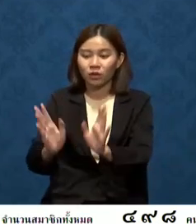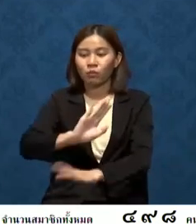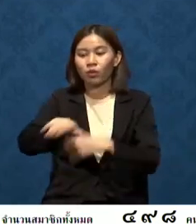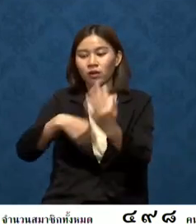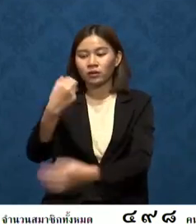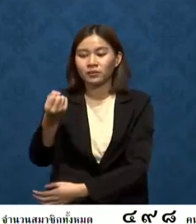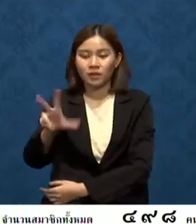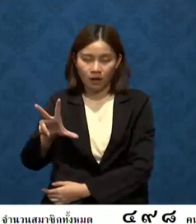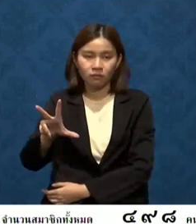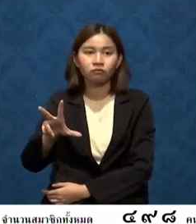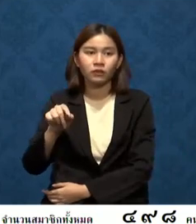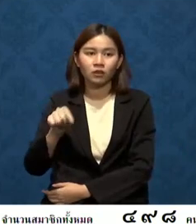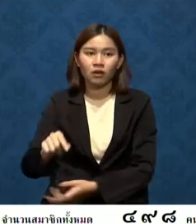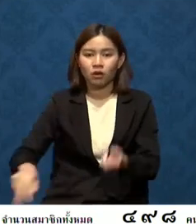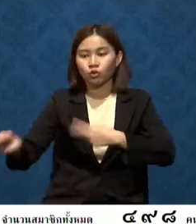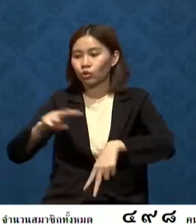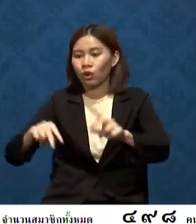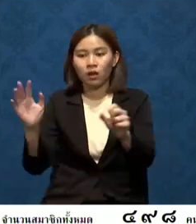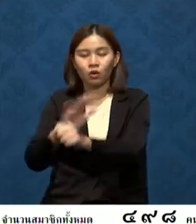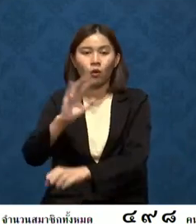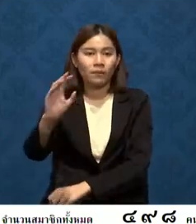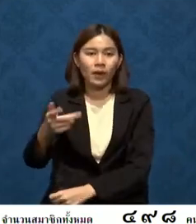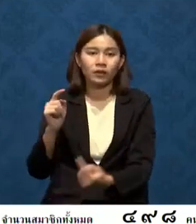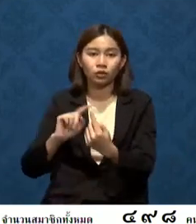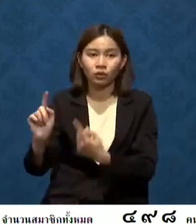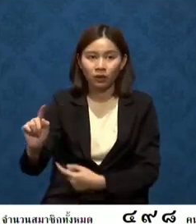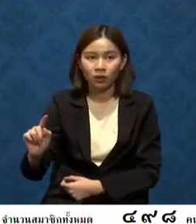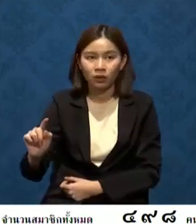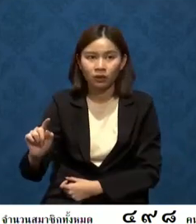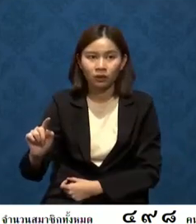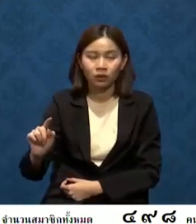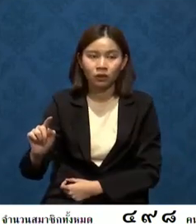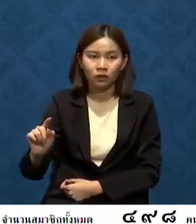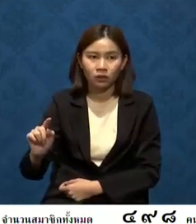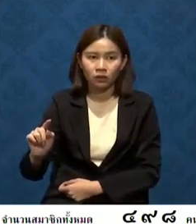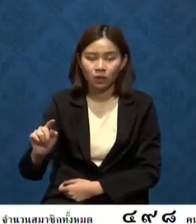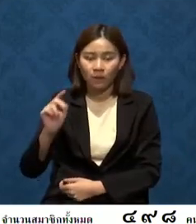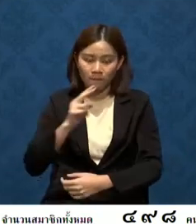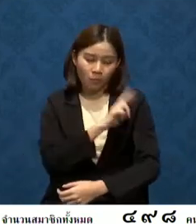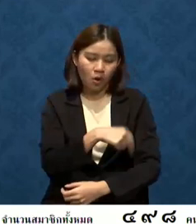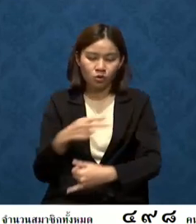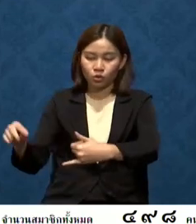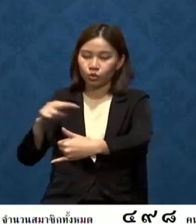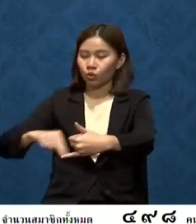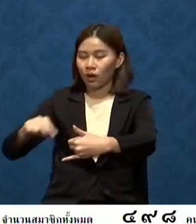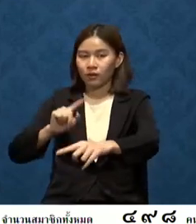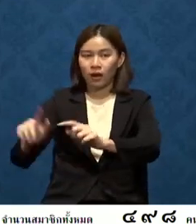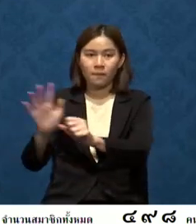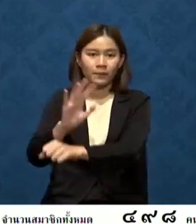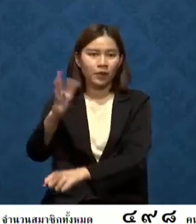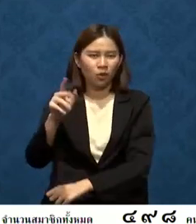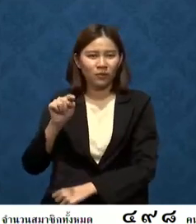นเนี่ยปรากฏว่าไม่รับการดูแลเท่าที่ควรในเรื่องลักษณะของทางการแพทย์เนี่ยนะครับเพราะฉะนั้นผมถือว่